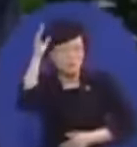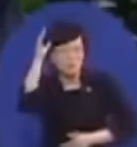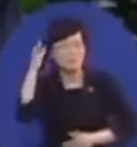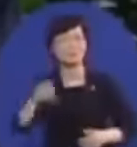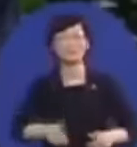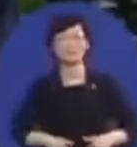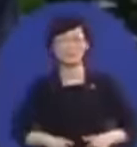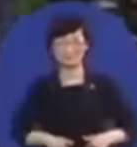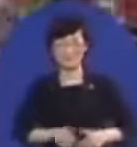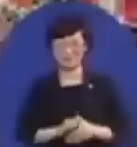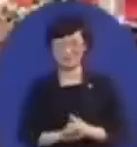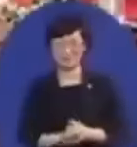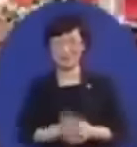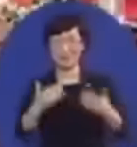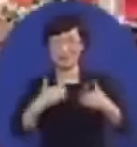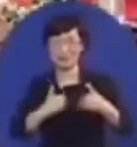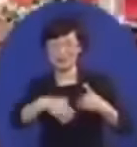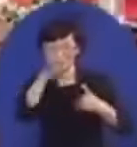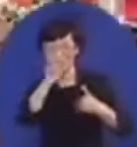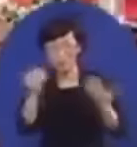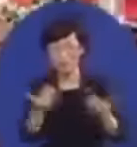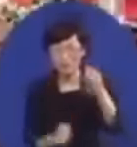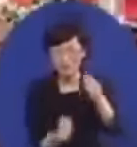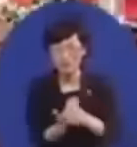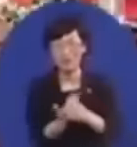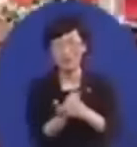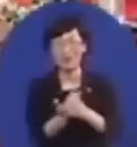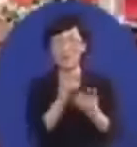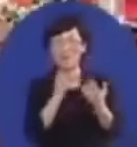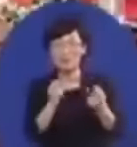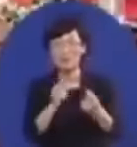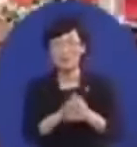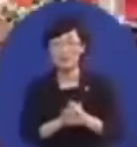것입니다. 내게 좋은 일이 일어납니다.